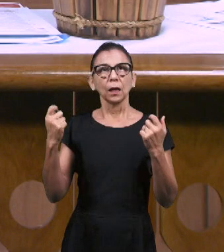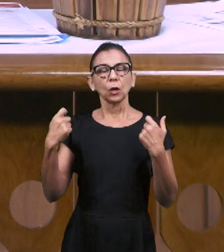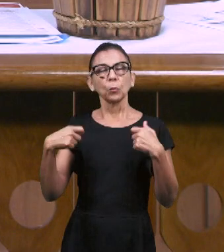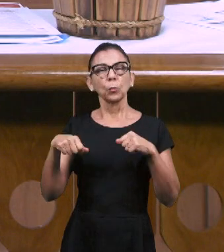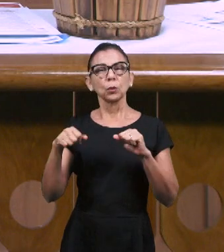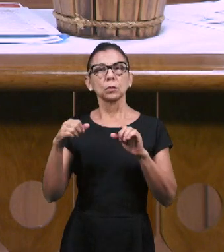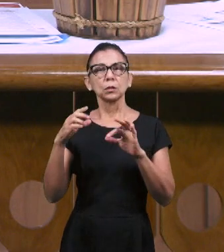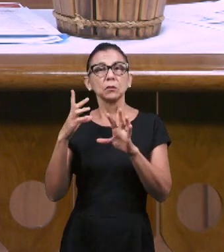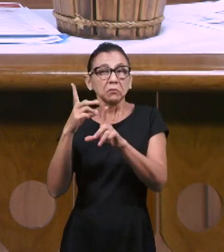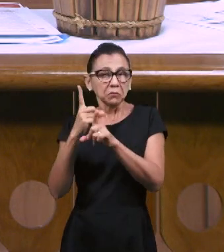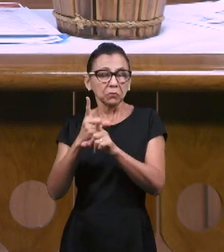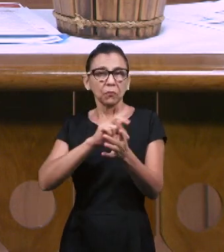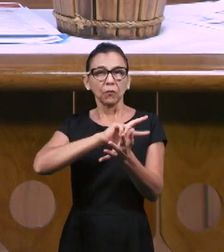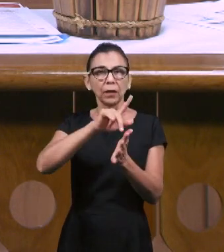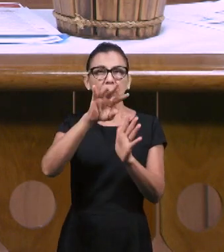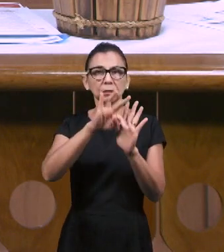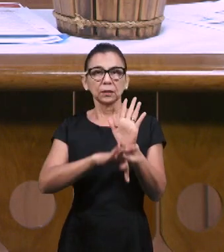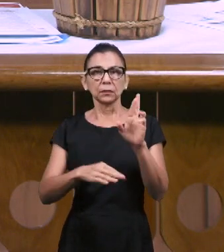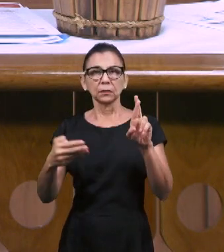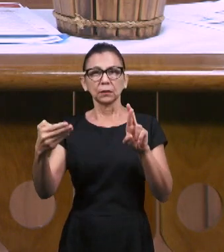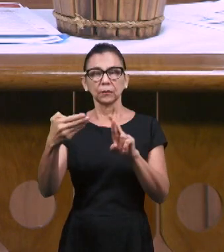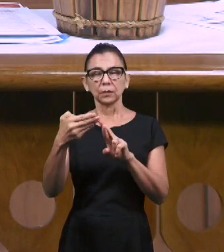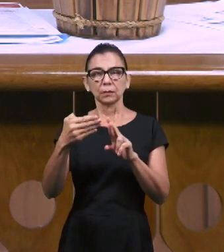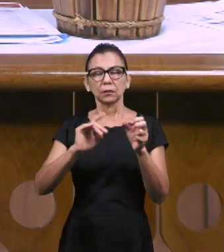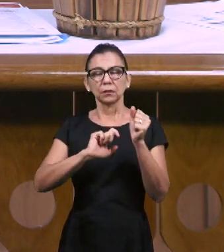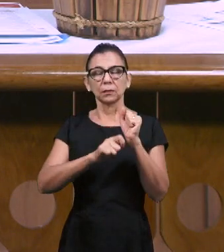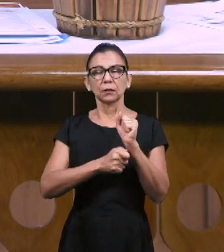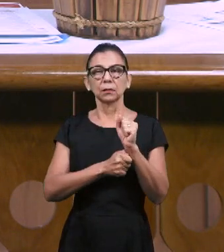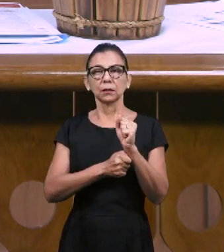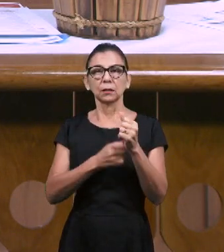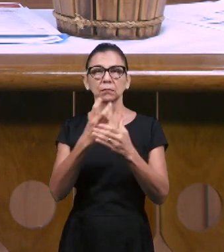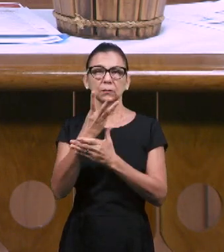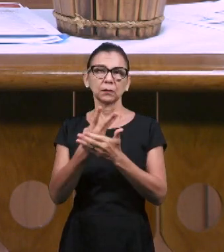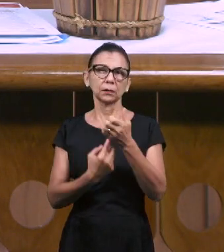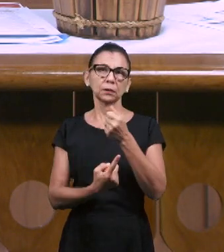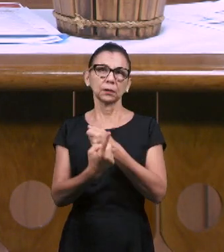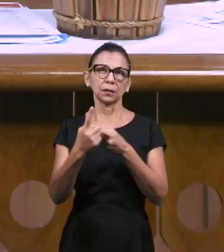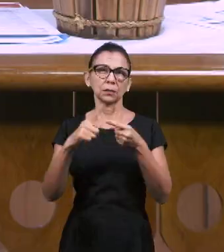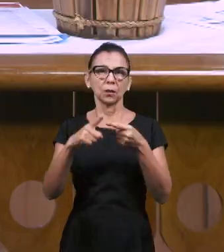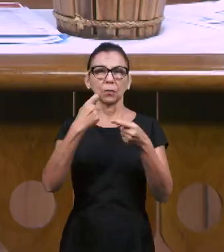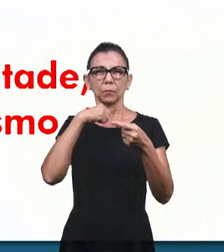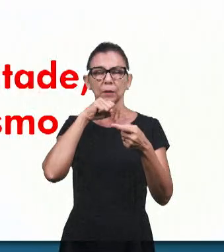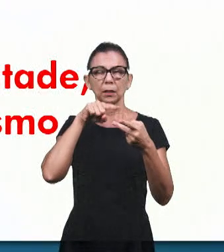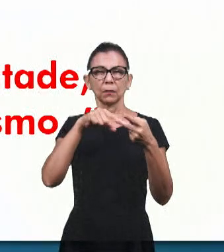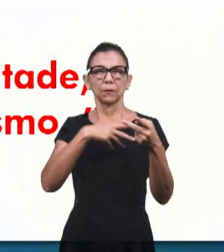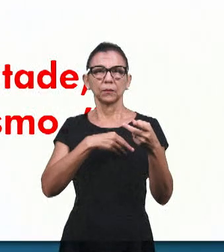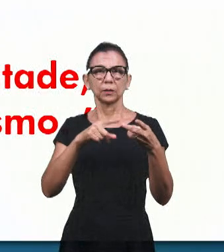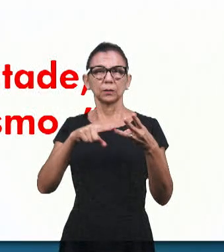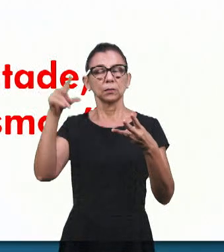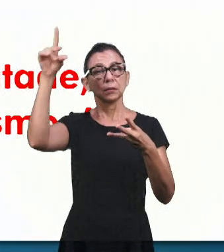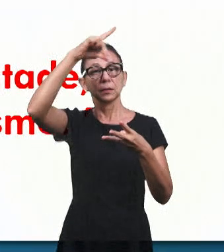au mystère du Père, du Fils et du Saint-Esprit. Et ceux qui,